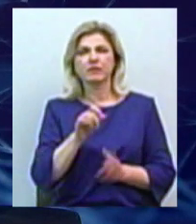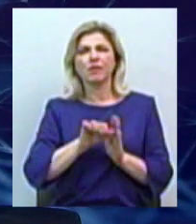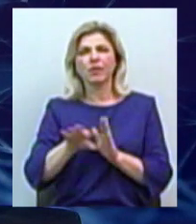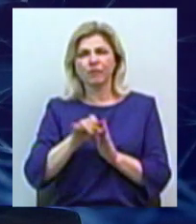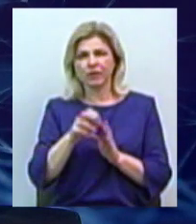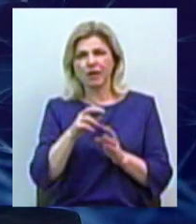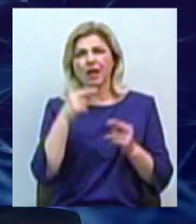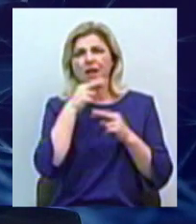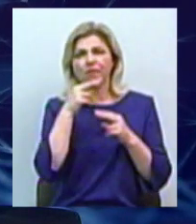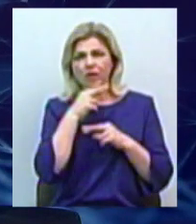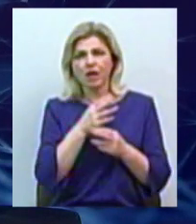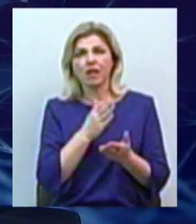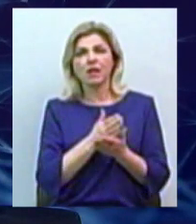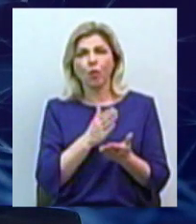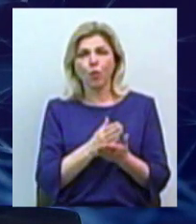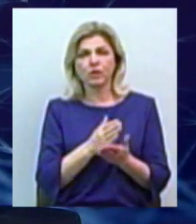формальдегідів